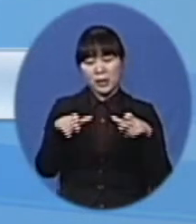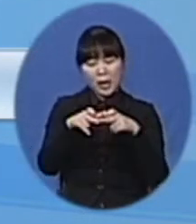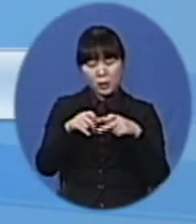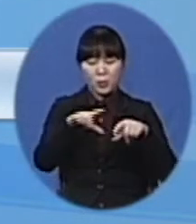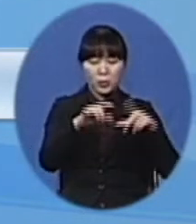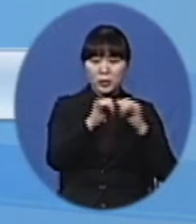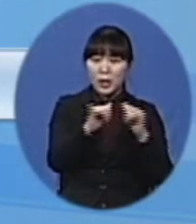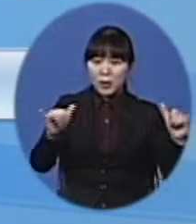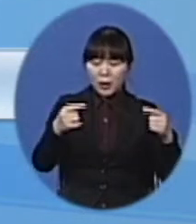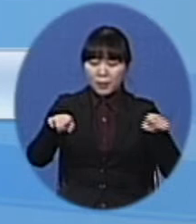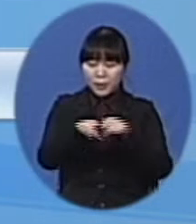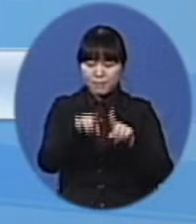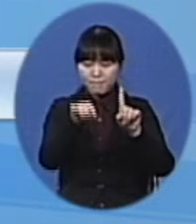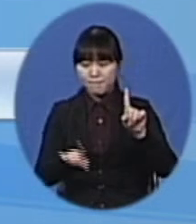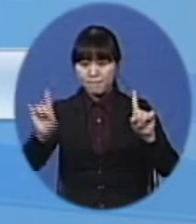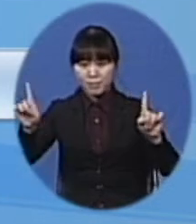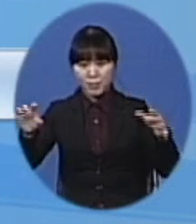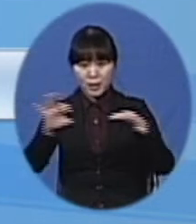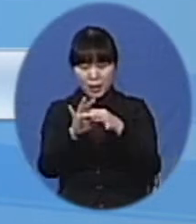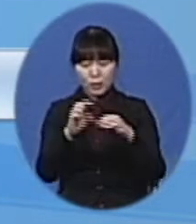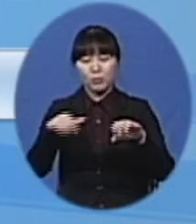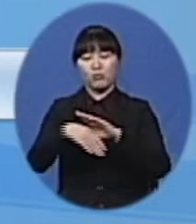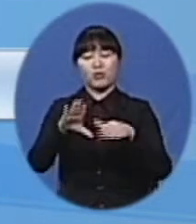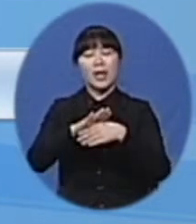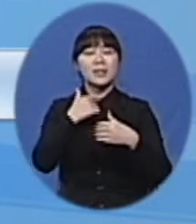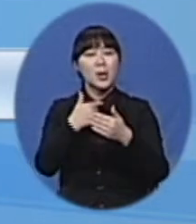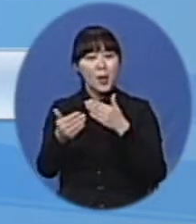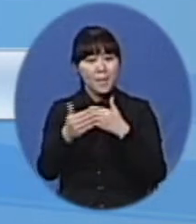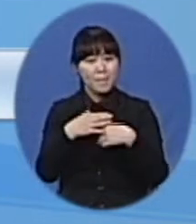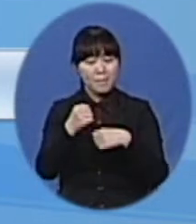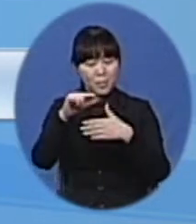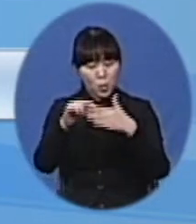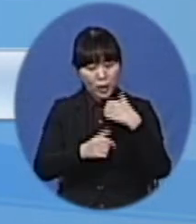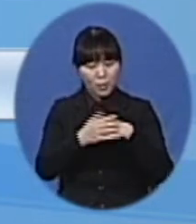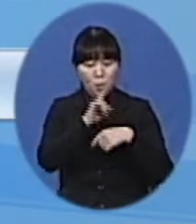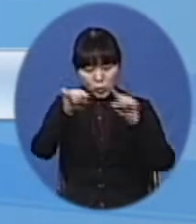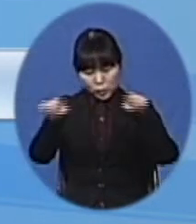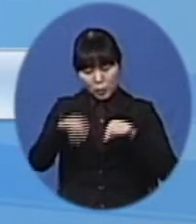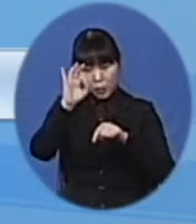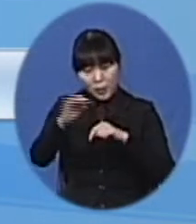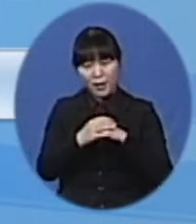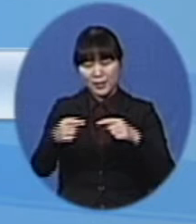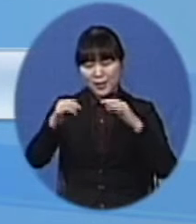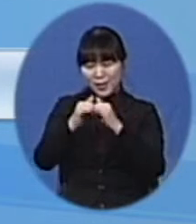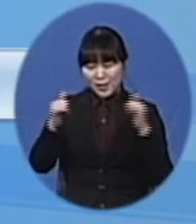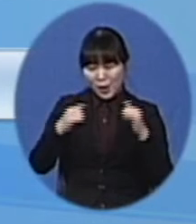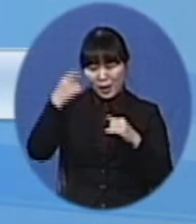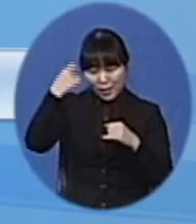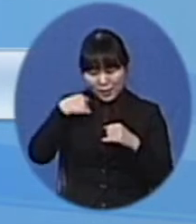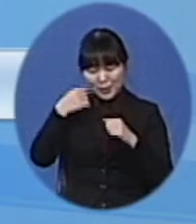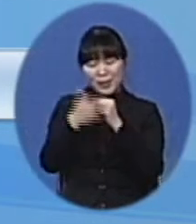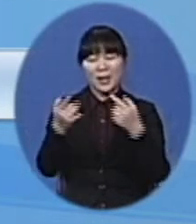장애인과 비장애인이 1대1로 짝이 돼 문화체험을 하는 프로그램으로 보고서에는 참가자들의 소감과 활동사진